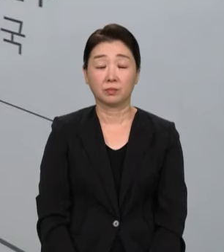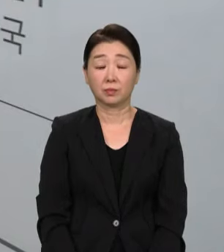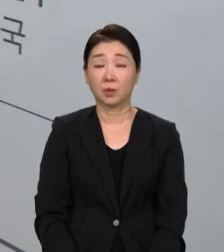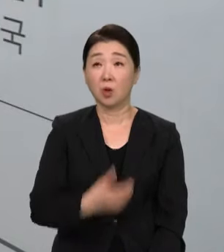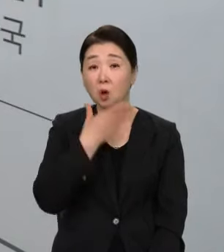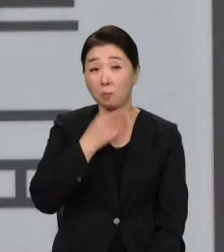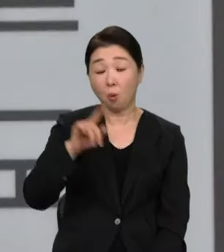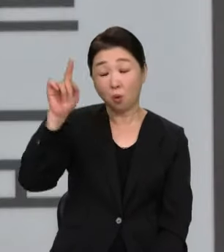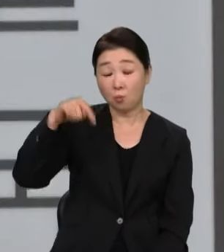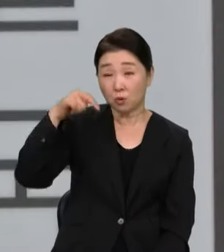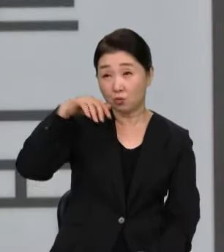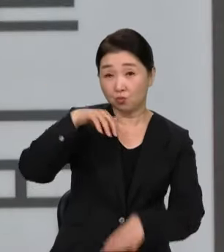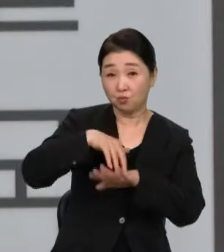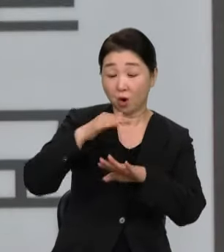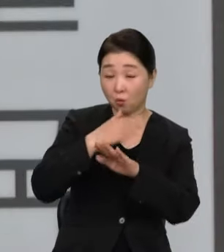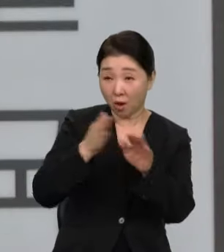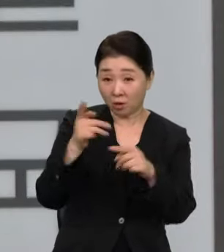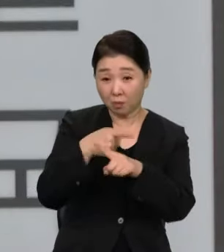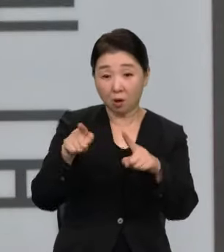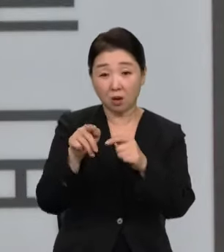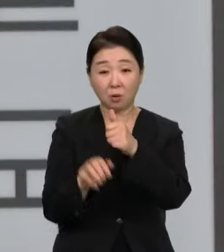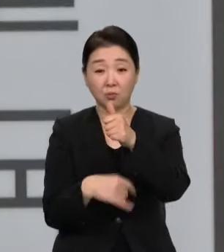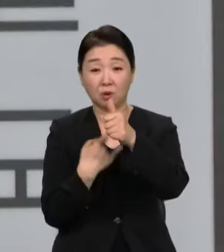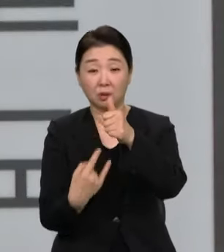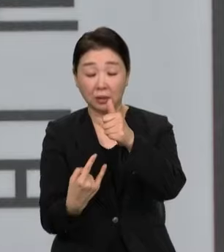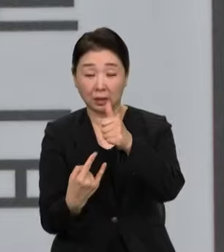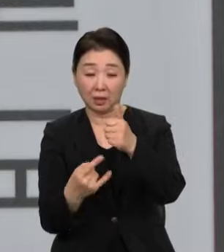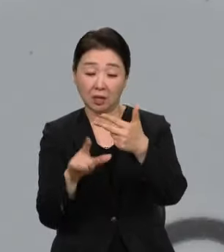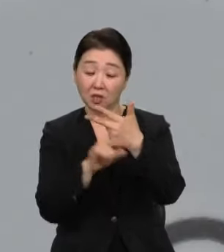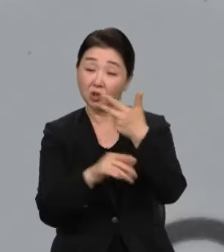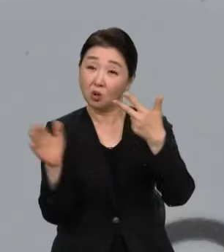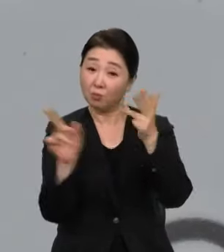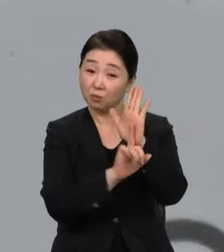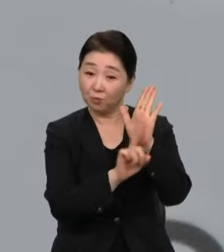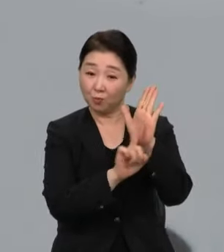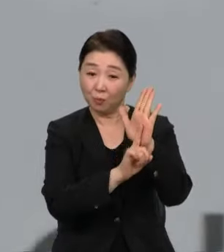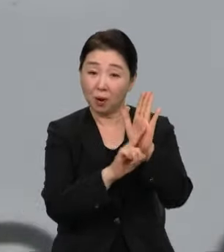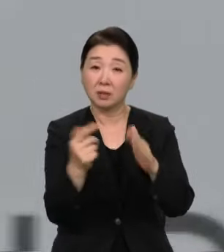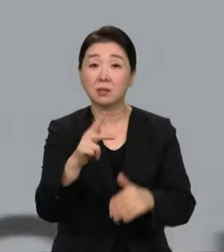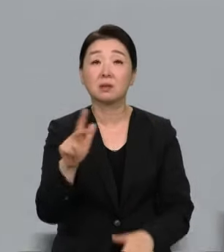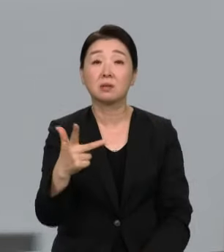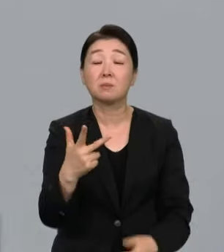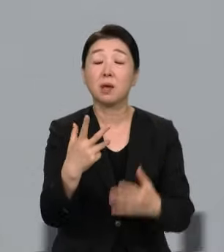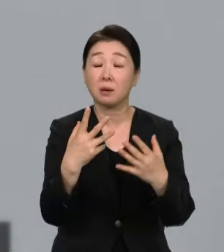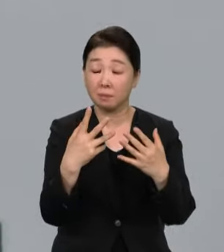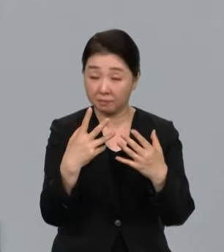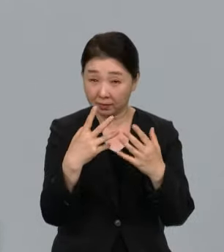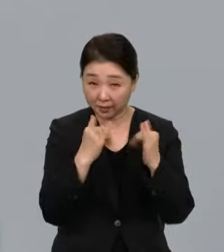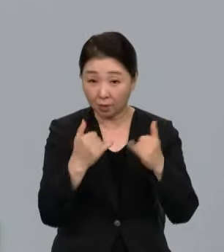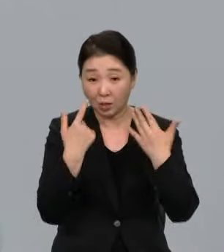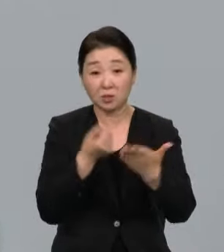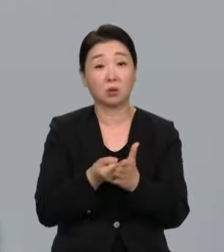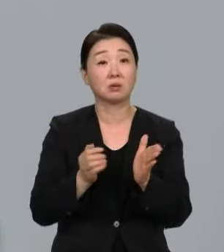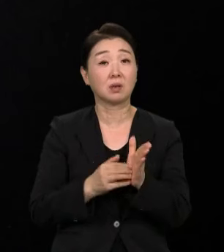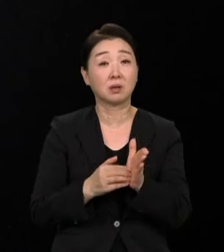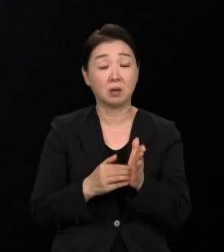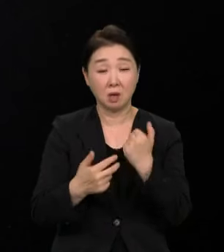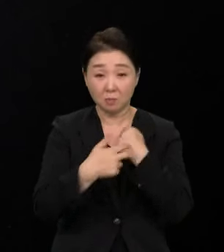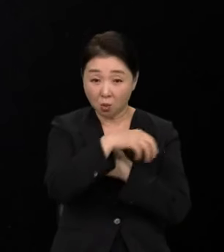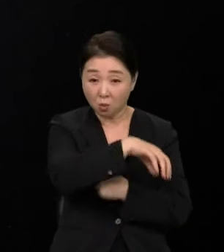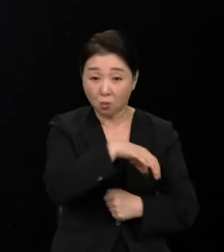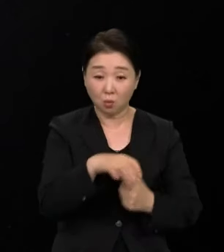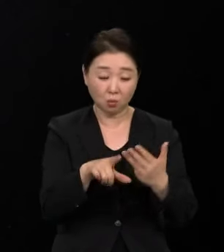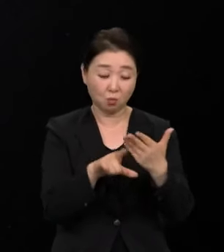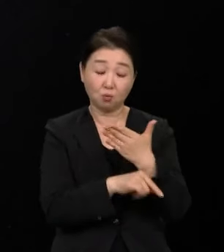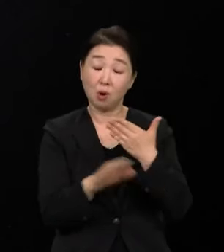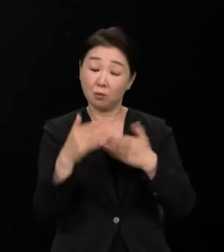보건복지부 산하 수련환경평가위원회는 하반기 전공의 모집 인원 약 7,700명을 확정했습니다. 각 병원은